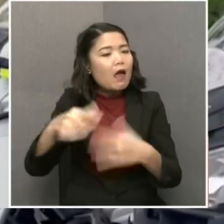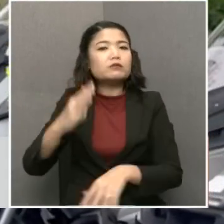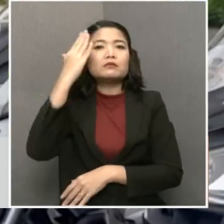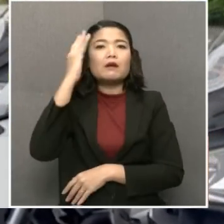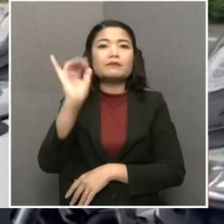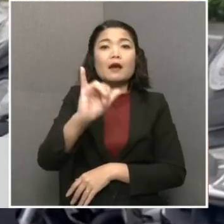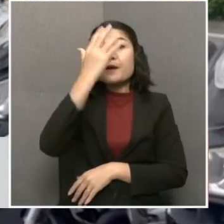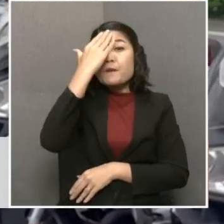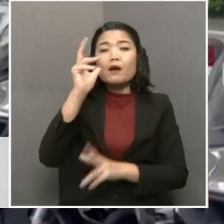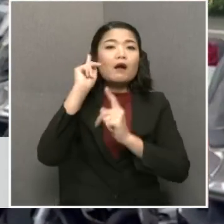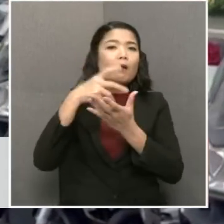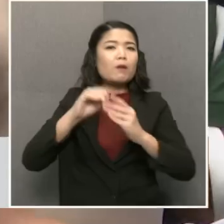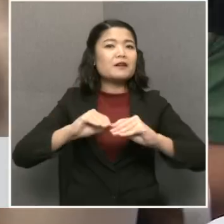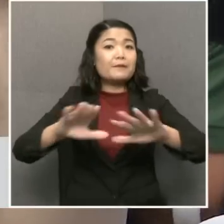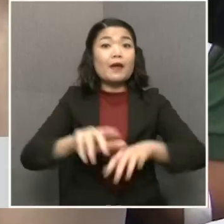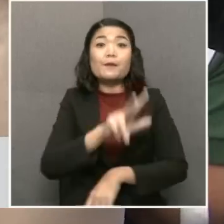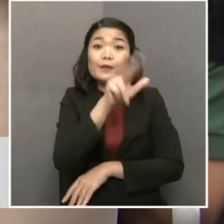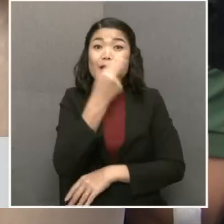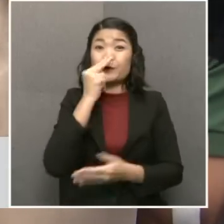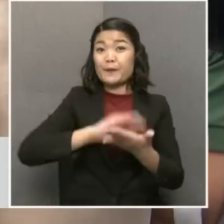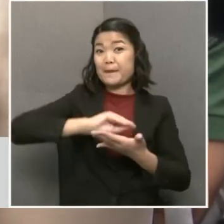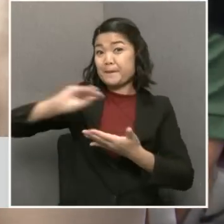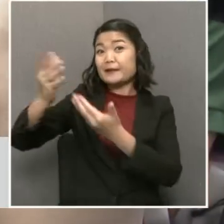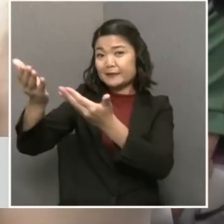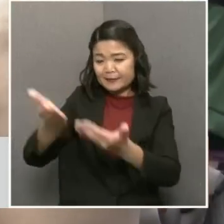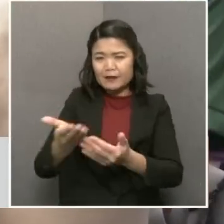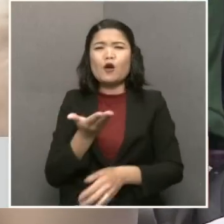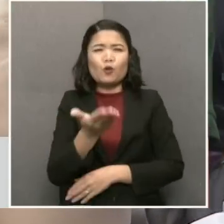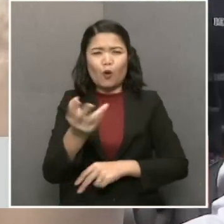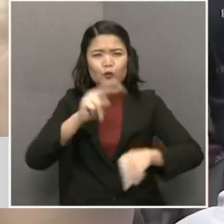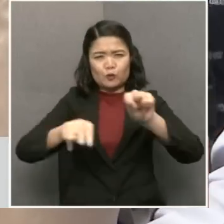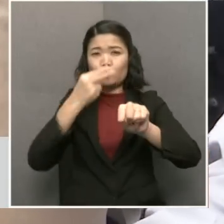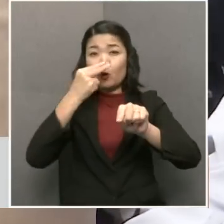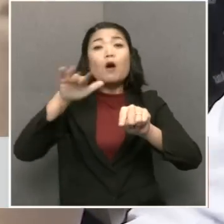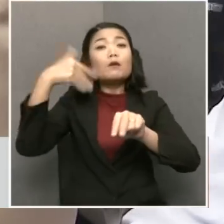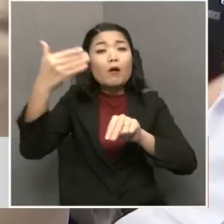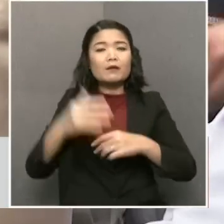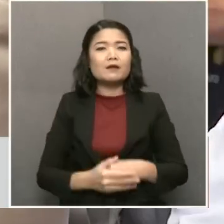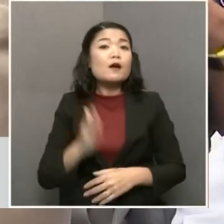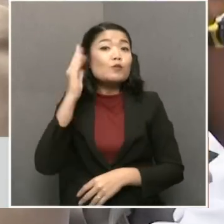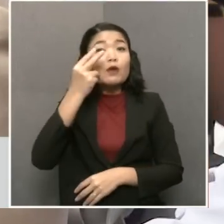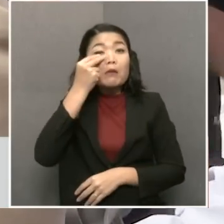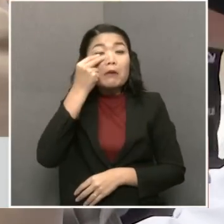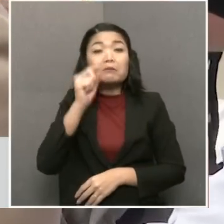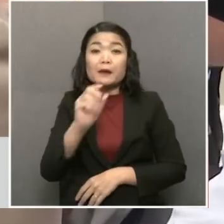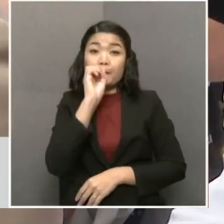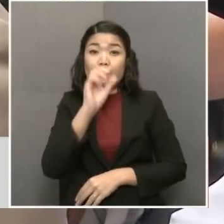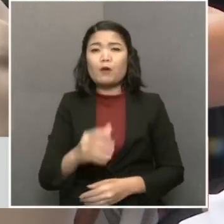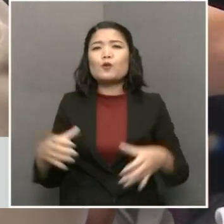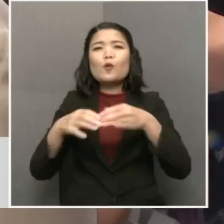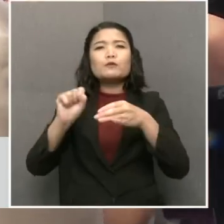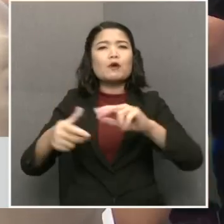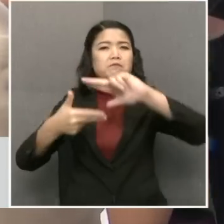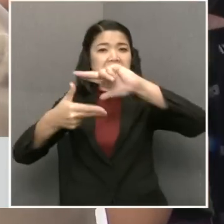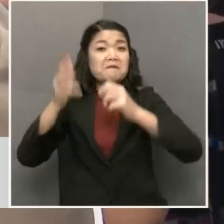มีกระแสข่าวว่าเพื่อไทยส่งหนังสือเชิญโดยจะต้องขอตรวจสอบก่อนค่ะนายชัยวุฒิย้ำว่าพรรคพลังประชารัฐได้แถลงการประก